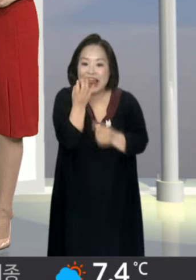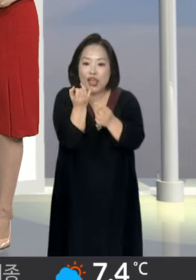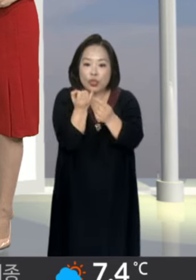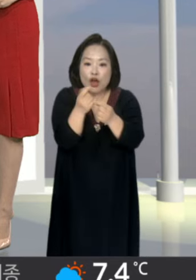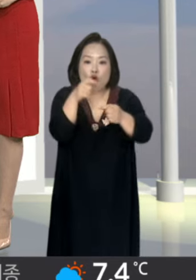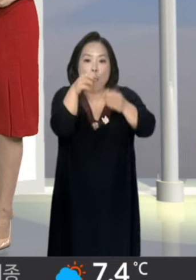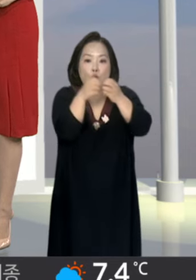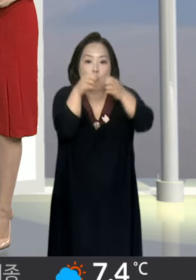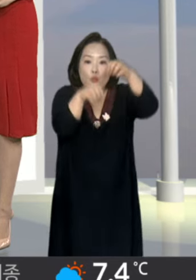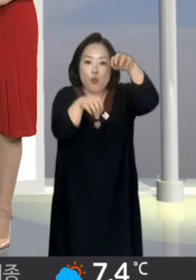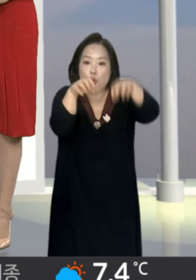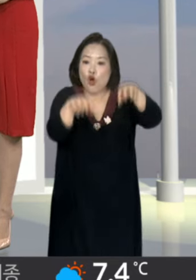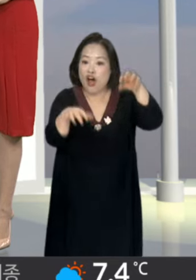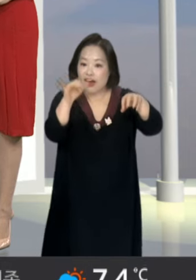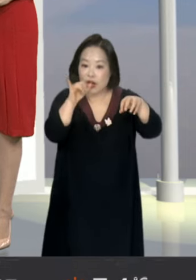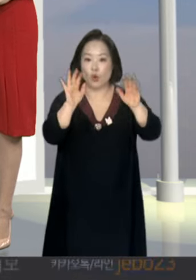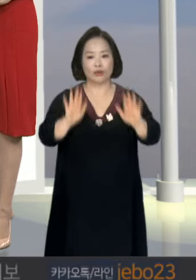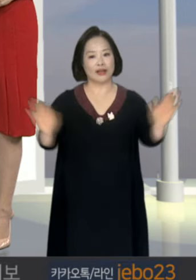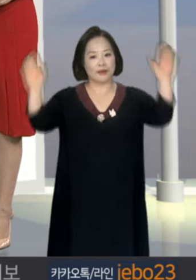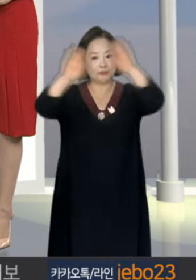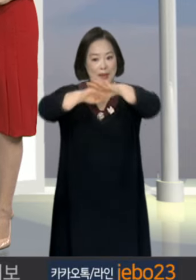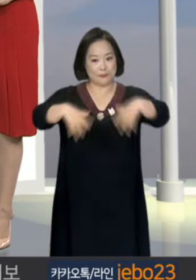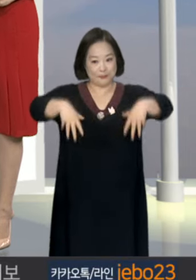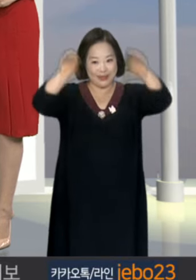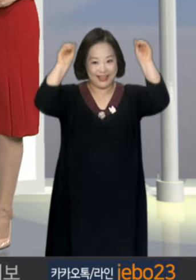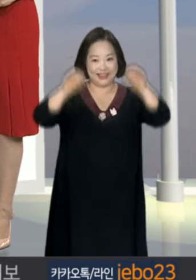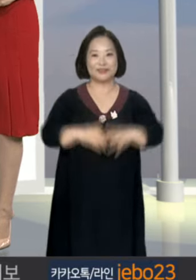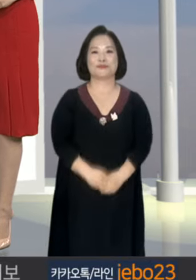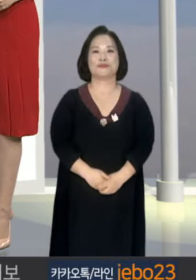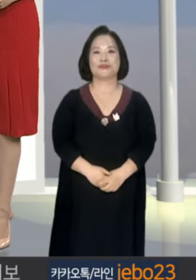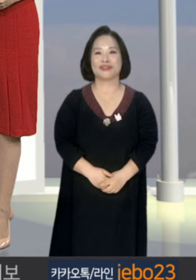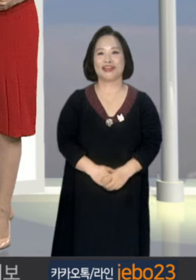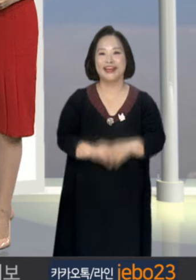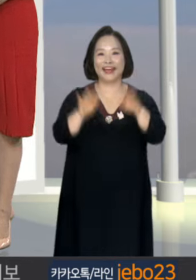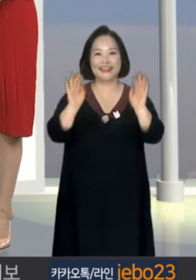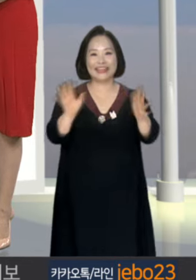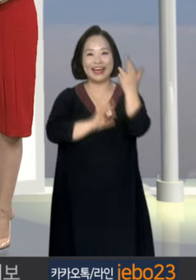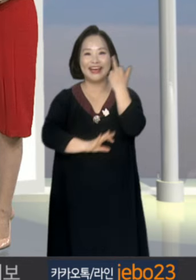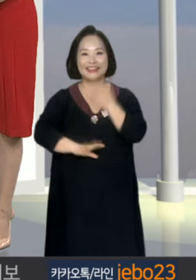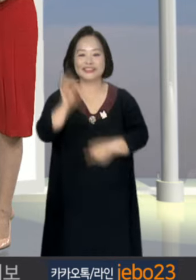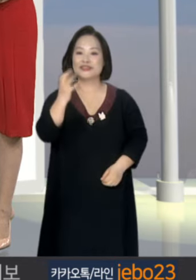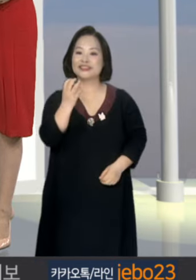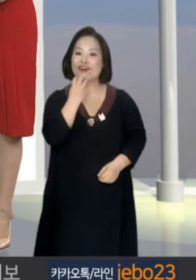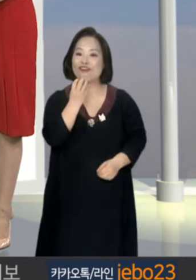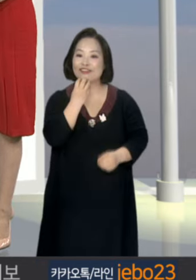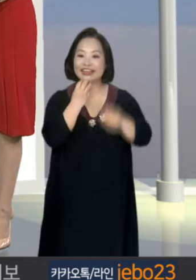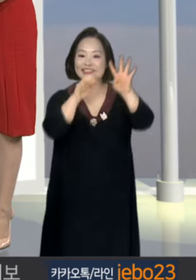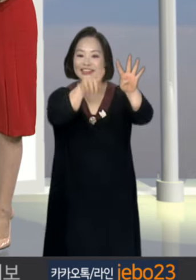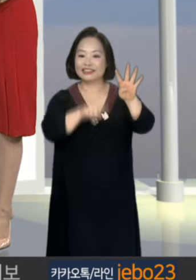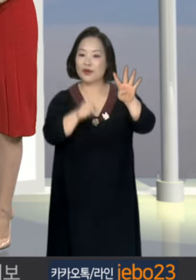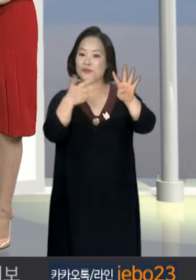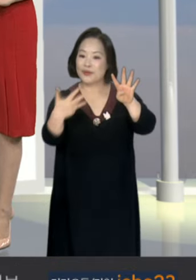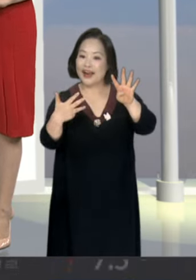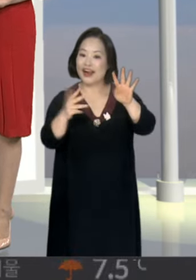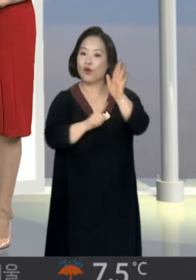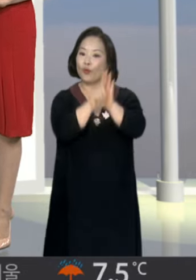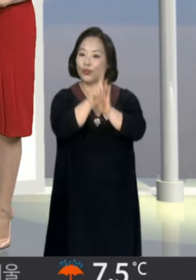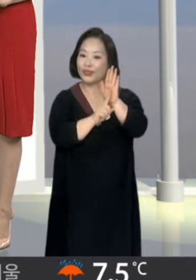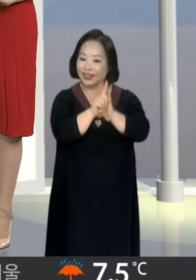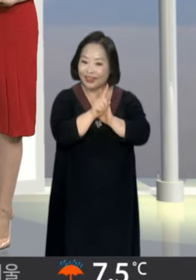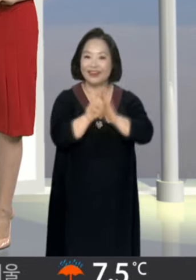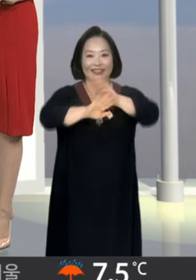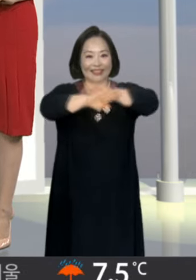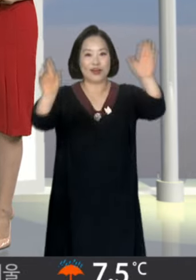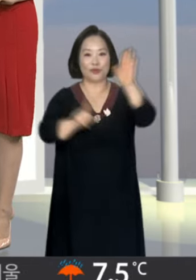조심하셔야겠고요 비는 오늘 밤에 모두 그치겠습니다 한편 오늘 아침에 서울이 4.8도 시작해서